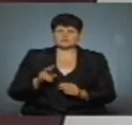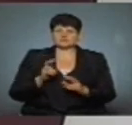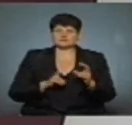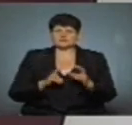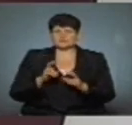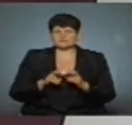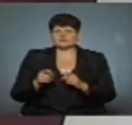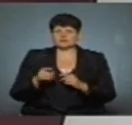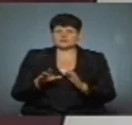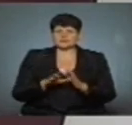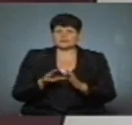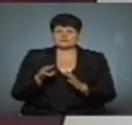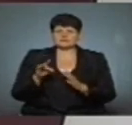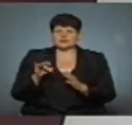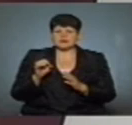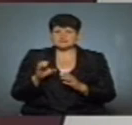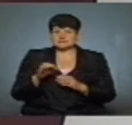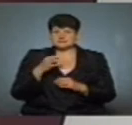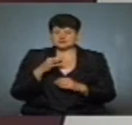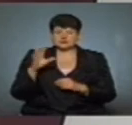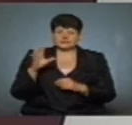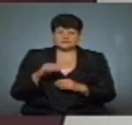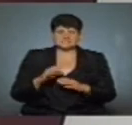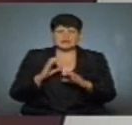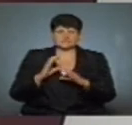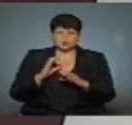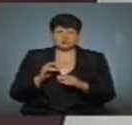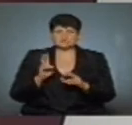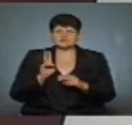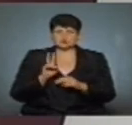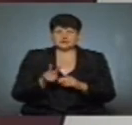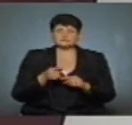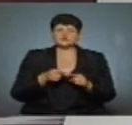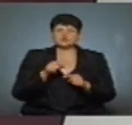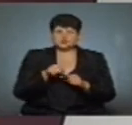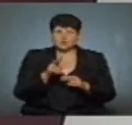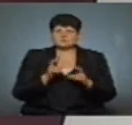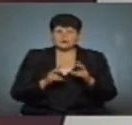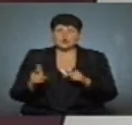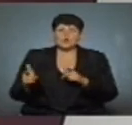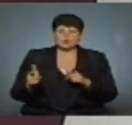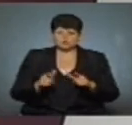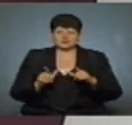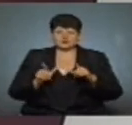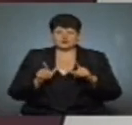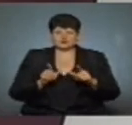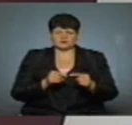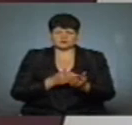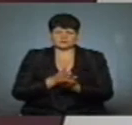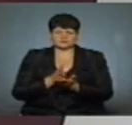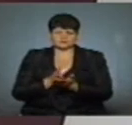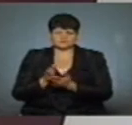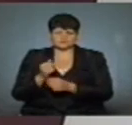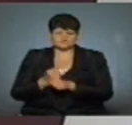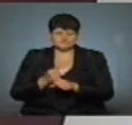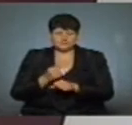підприємства «Тернопільелектротранс» Андрій Мастюк сказав, що всі автобуси і тролейбуси цього підприємства готові до виїзду на маршрути. За словами міського голови